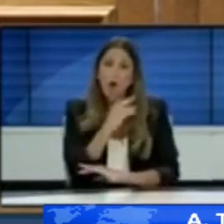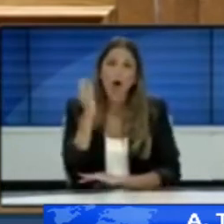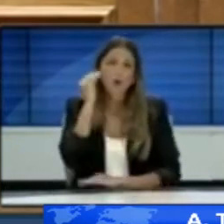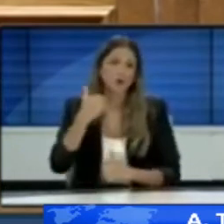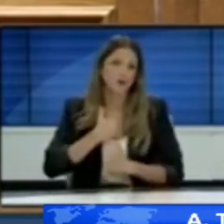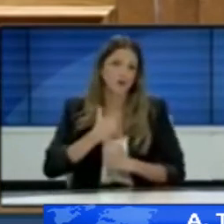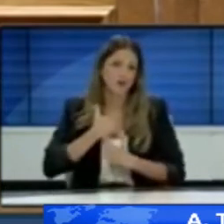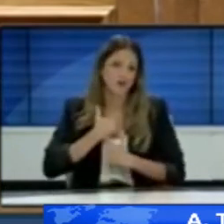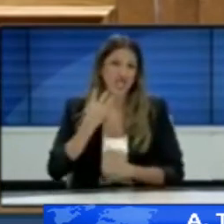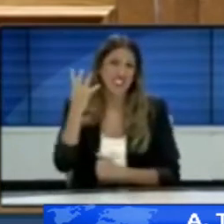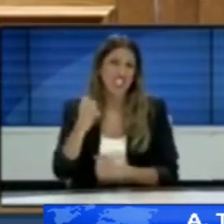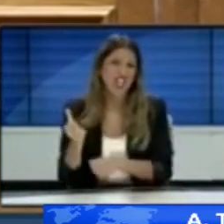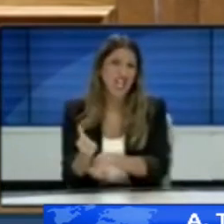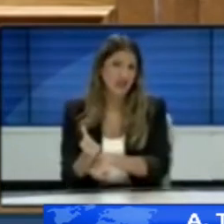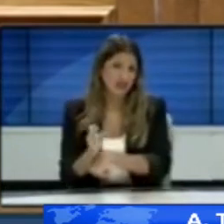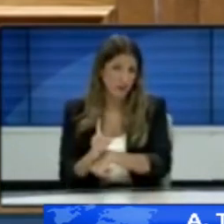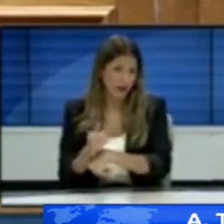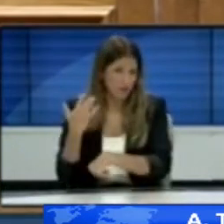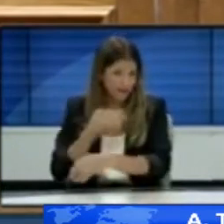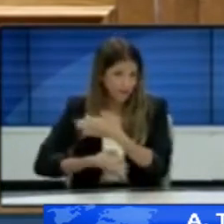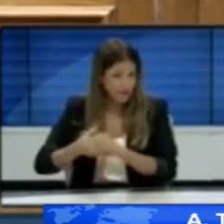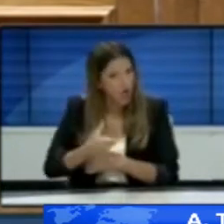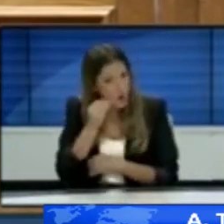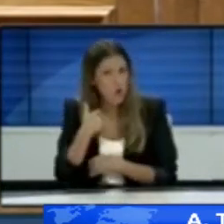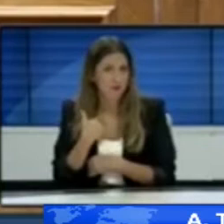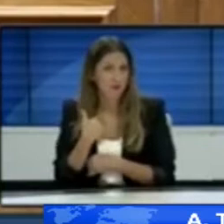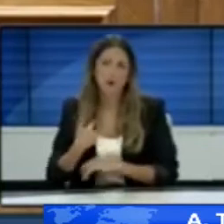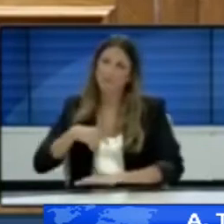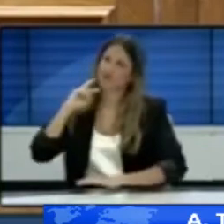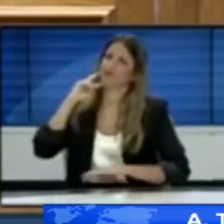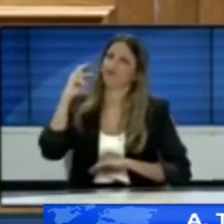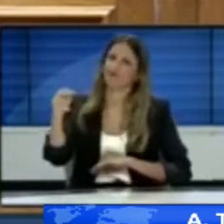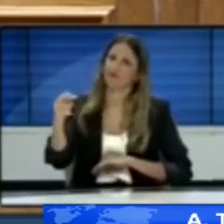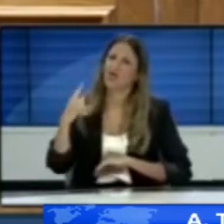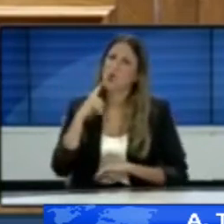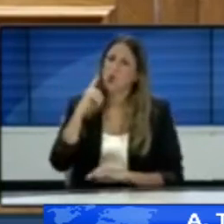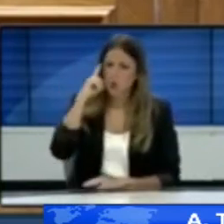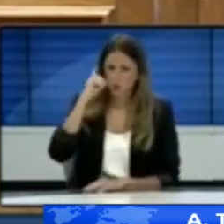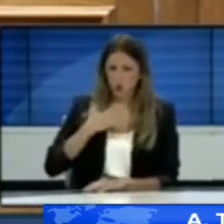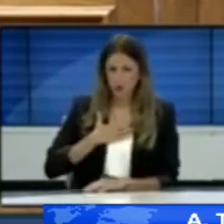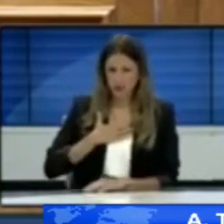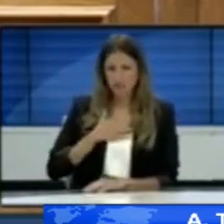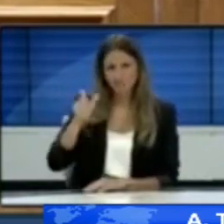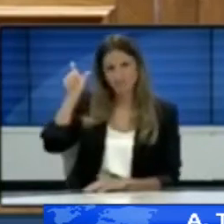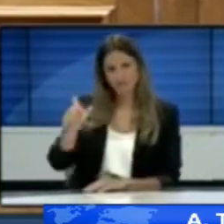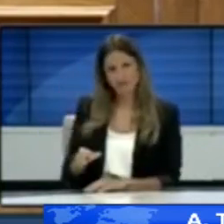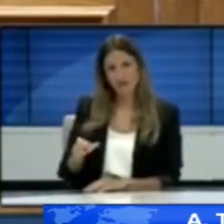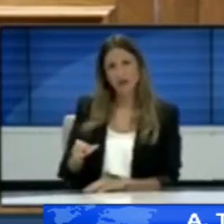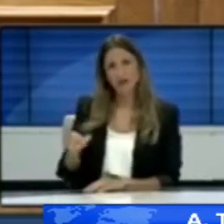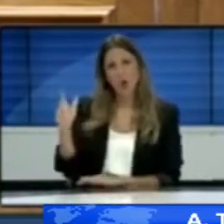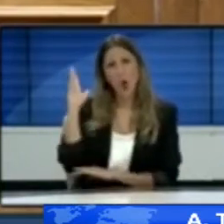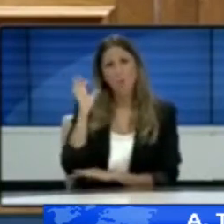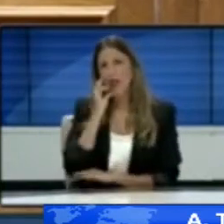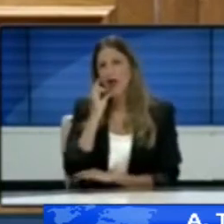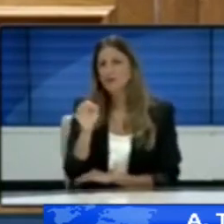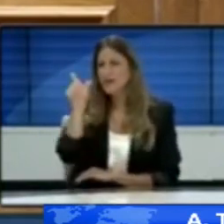ότι η ομιλία σας σήμερα θα είναι πράγματι, πώς το λένε εκεί, ο Τσακαλώτος θα έλεγε case